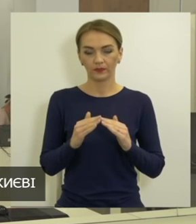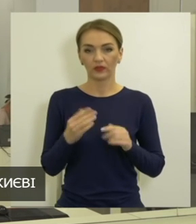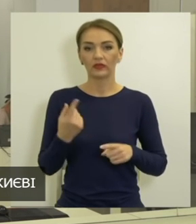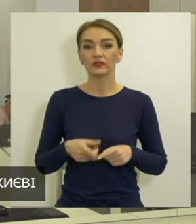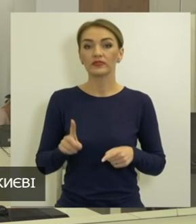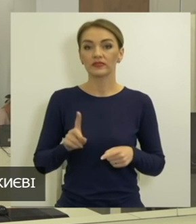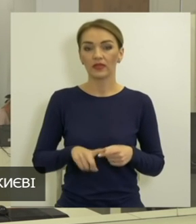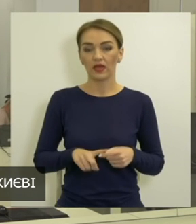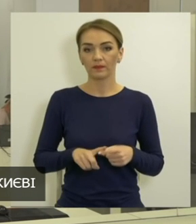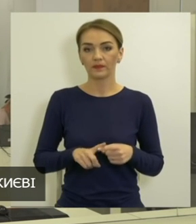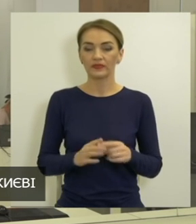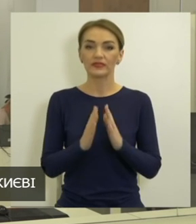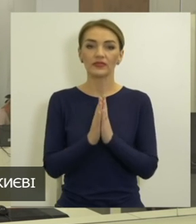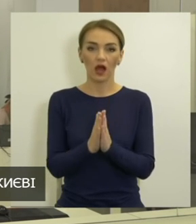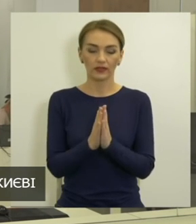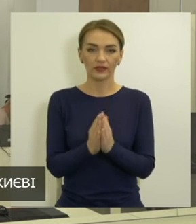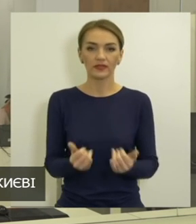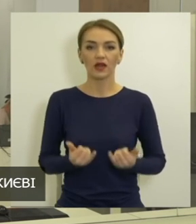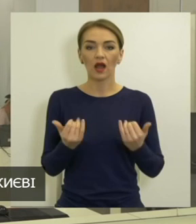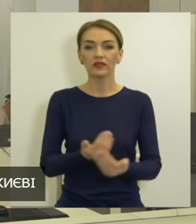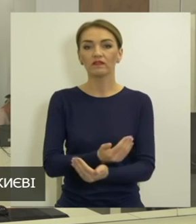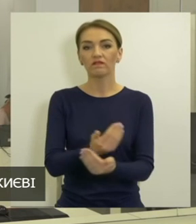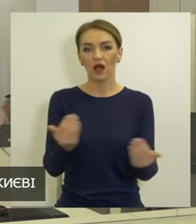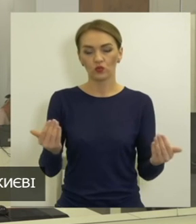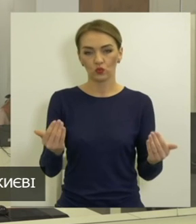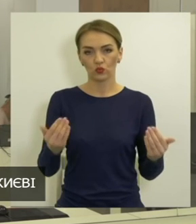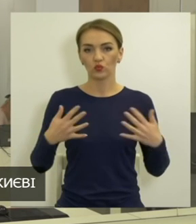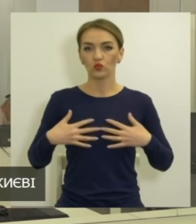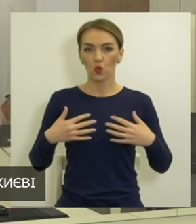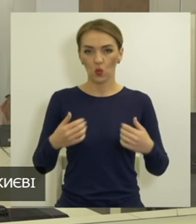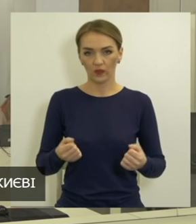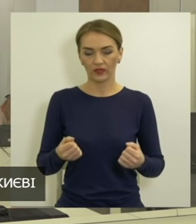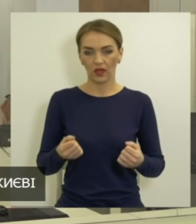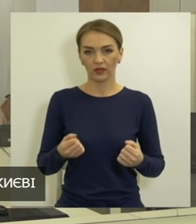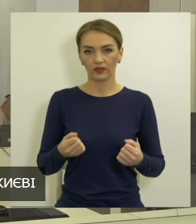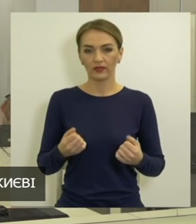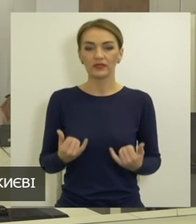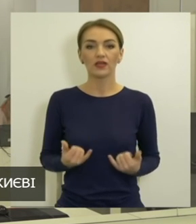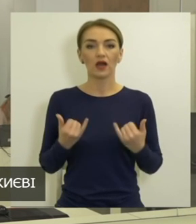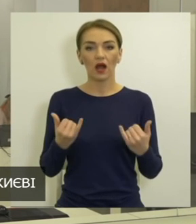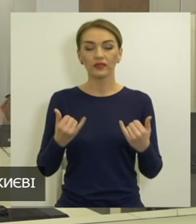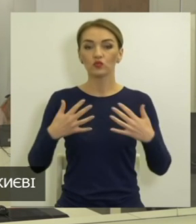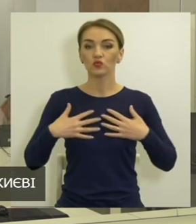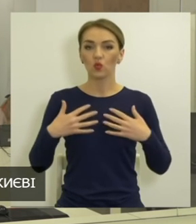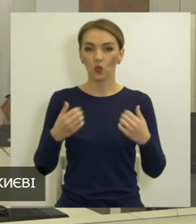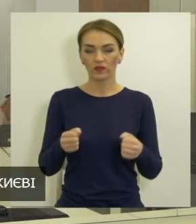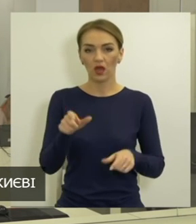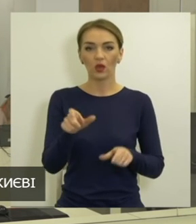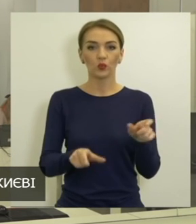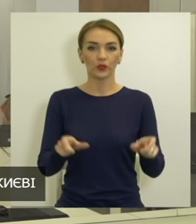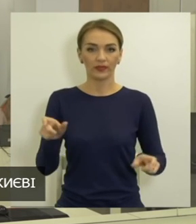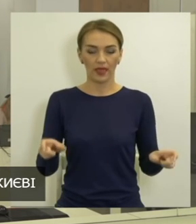Це заклик заради вашого здоров'я, заради здоров'я